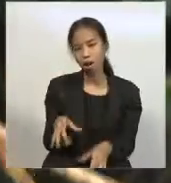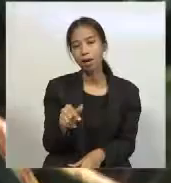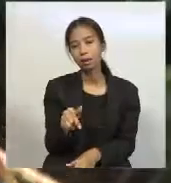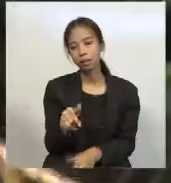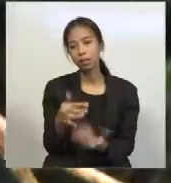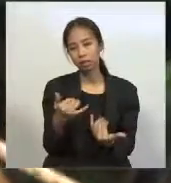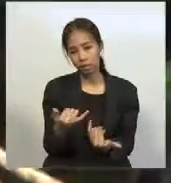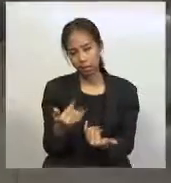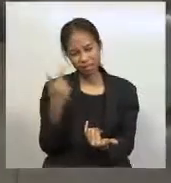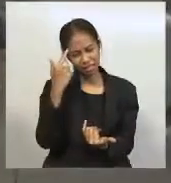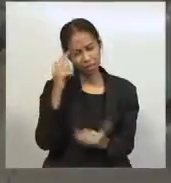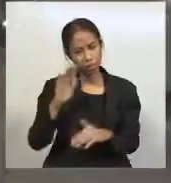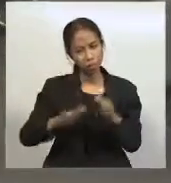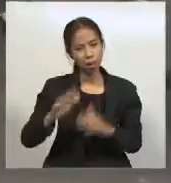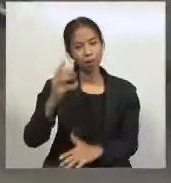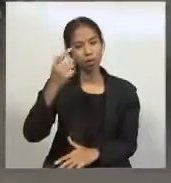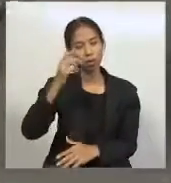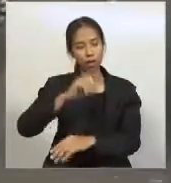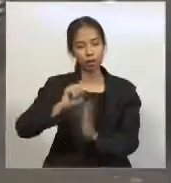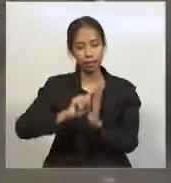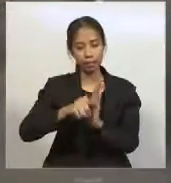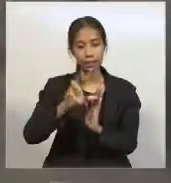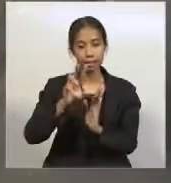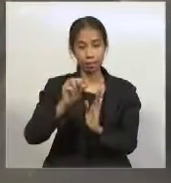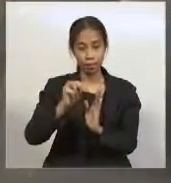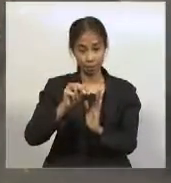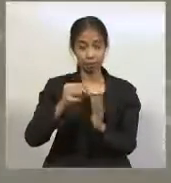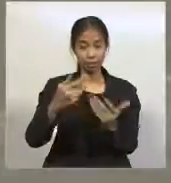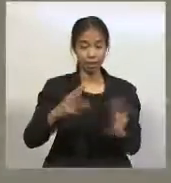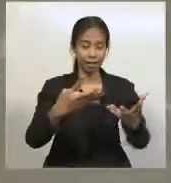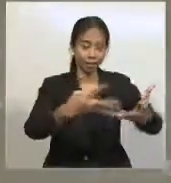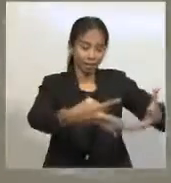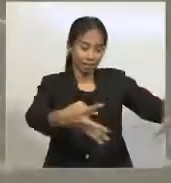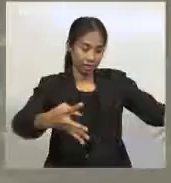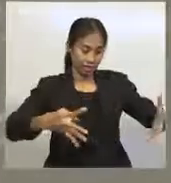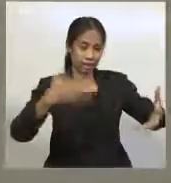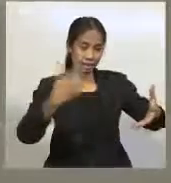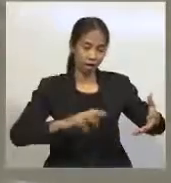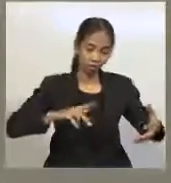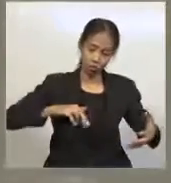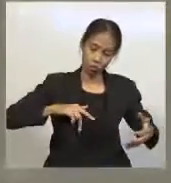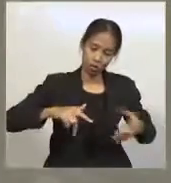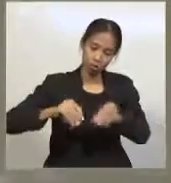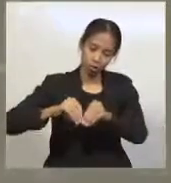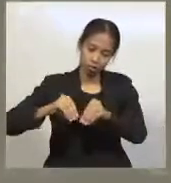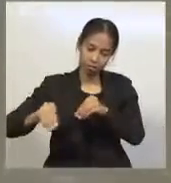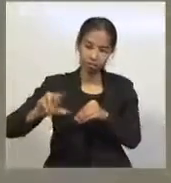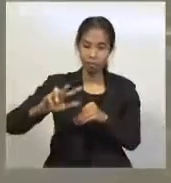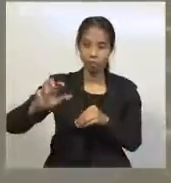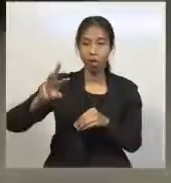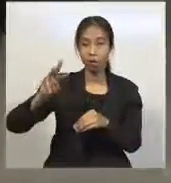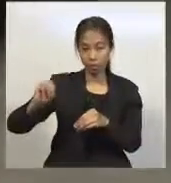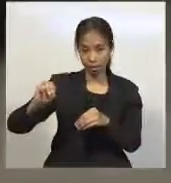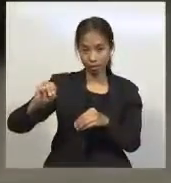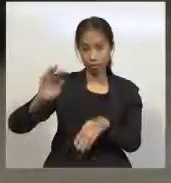ซึ่งใช้เวลาประมาณ30นาทีไปยังจุดแรกที่มีการติดตั้งตาข่ายไปแล้วก่อนจะเดินเท้าเข้าไปอีกประมาณ300เมตรใช้เ